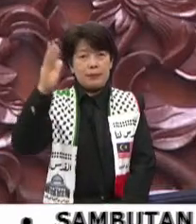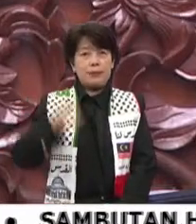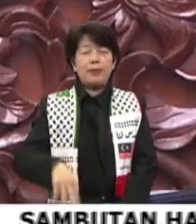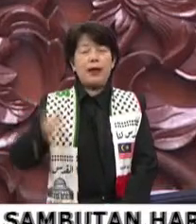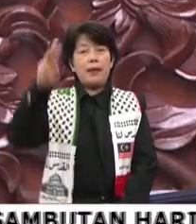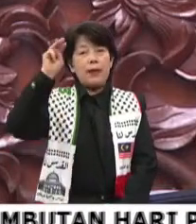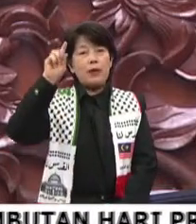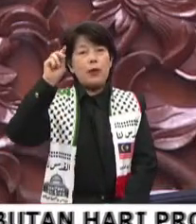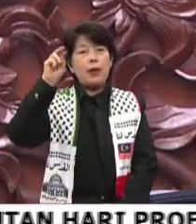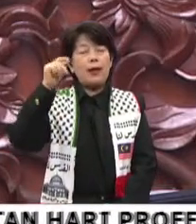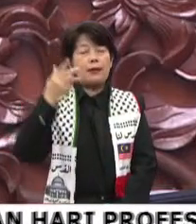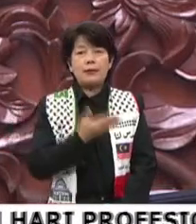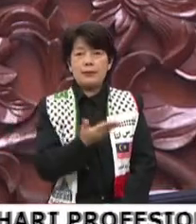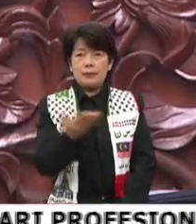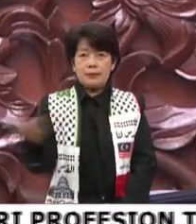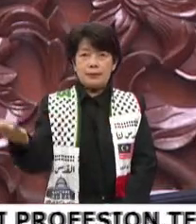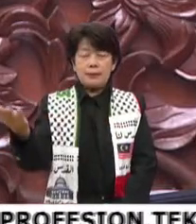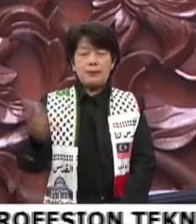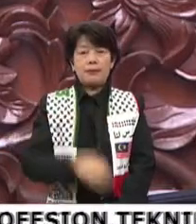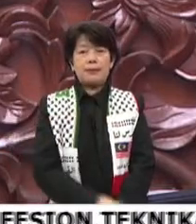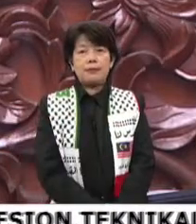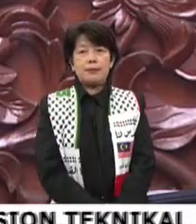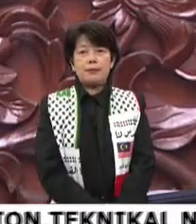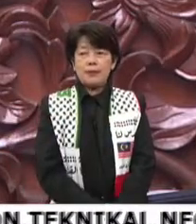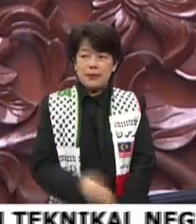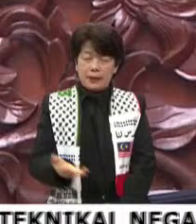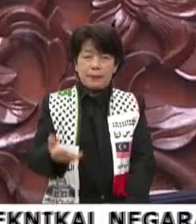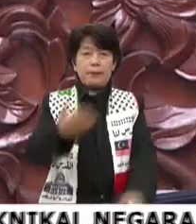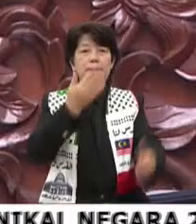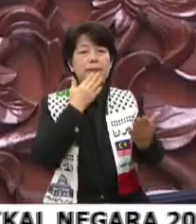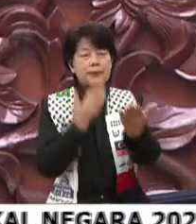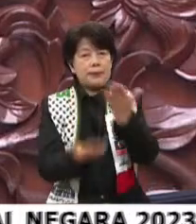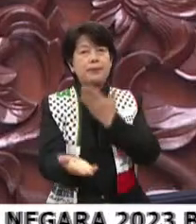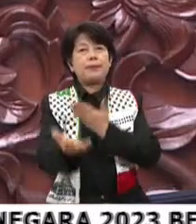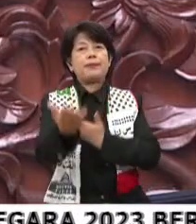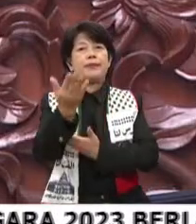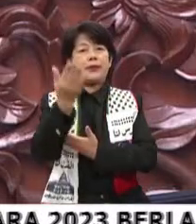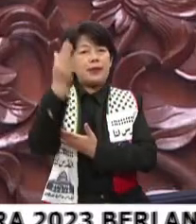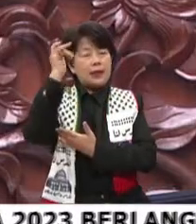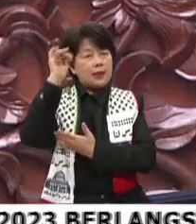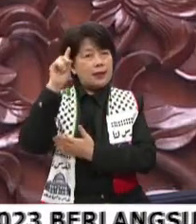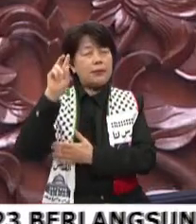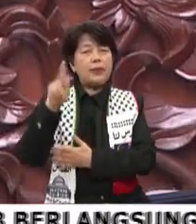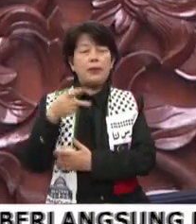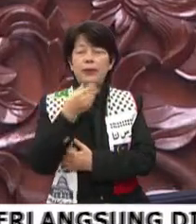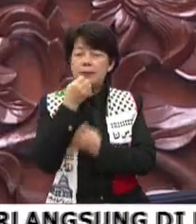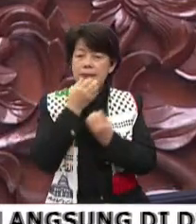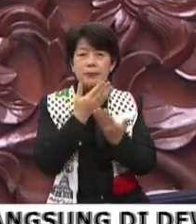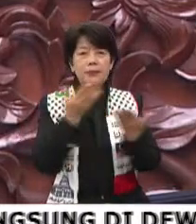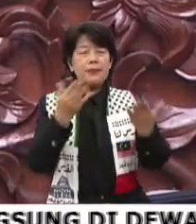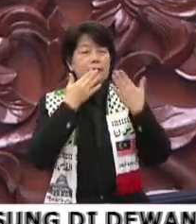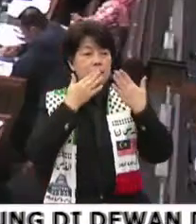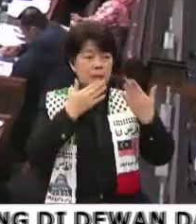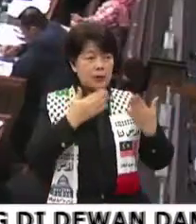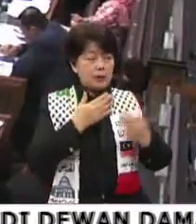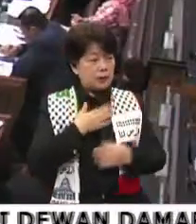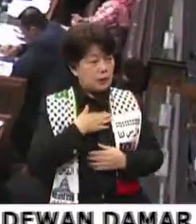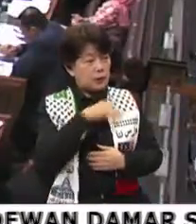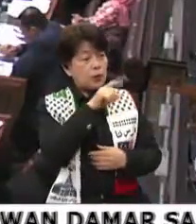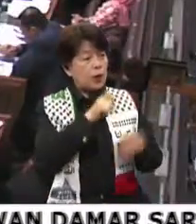bin Mohamad Selamat pagi tuan yang di-pertua Terima kasih soalan saya